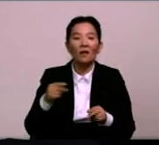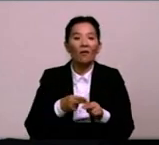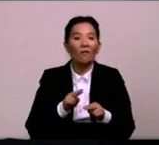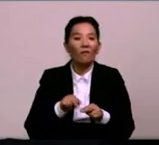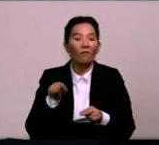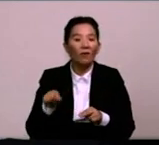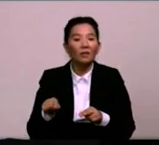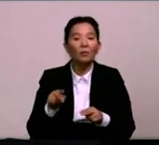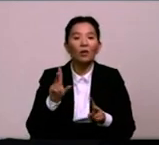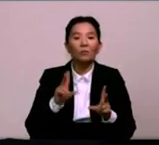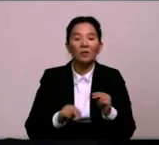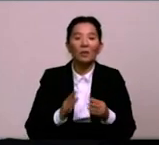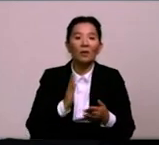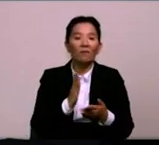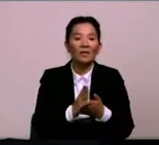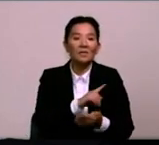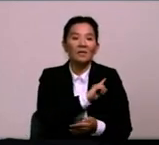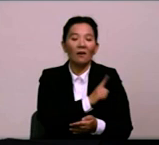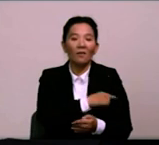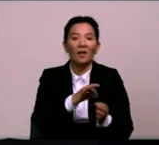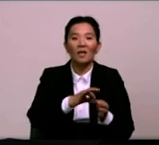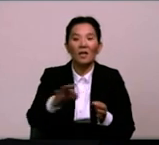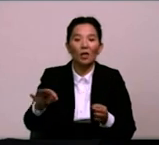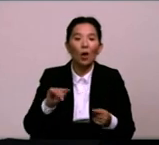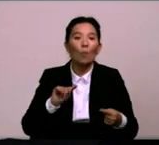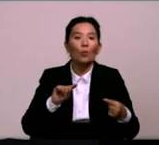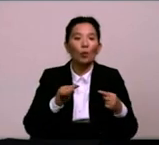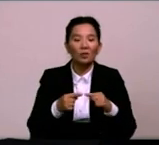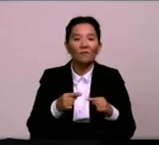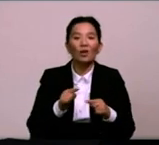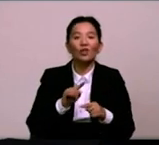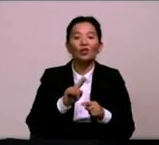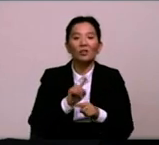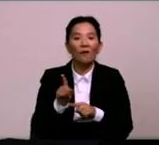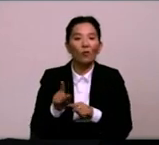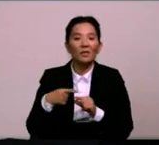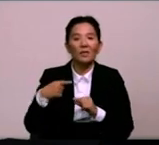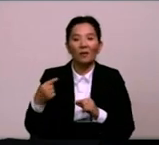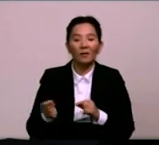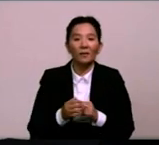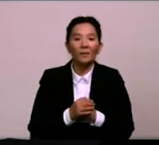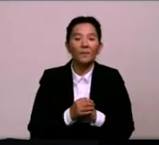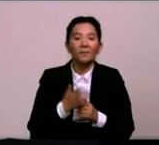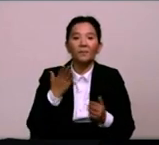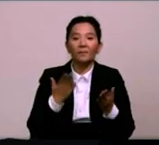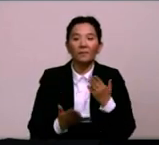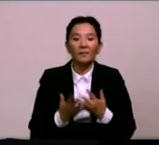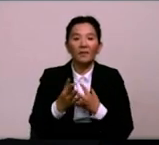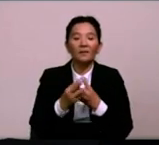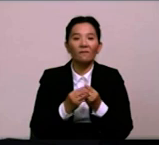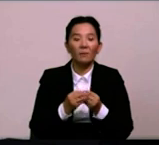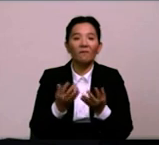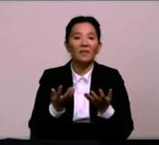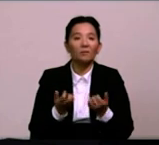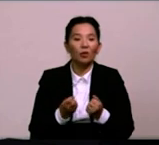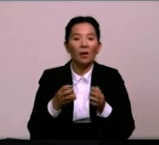случае направление силовых линий у нас против часовой стрелки. Теперь, если же мы с вами